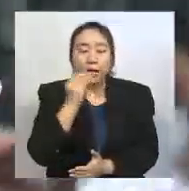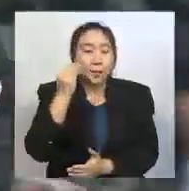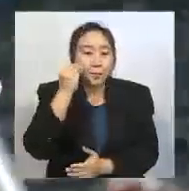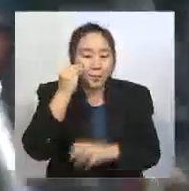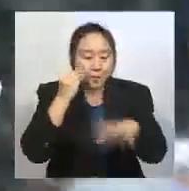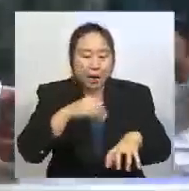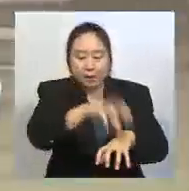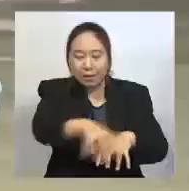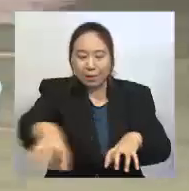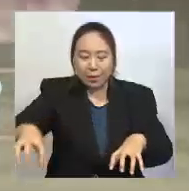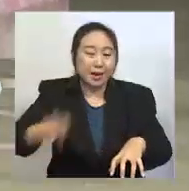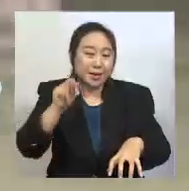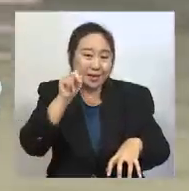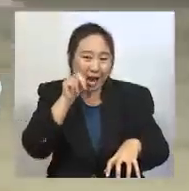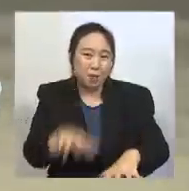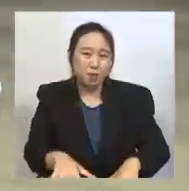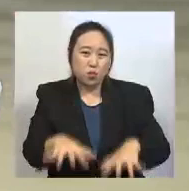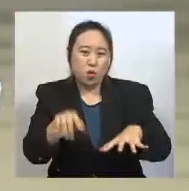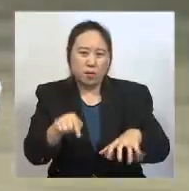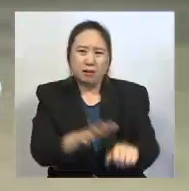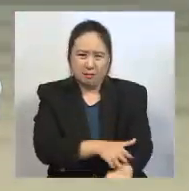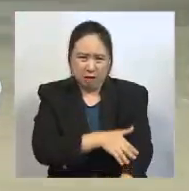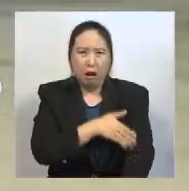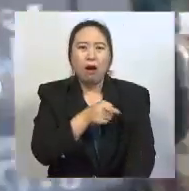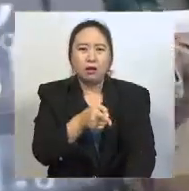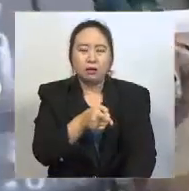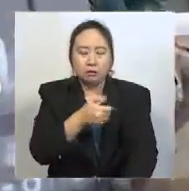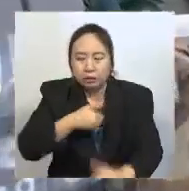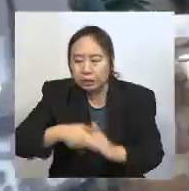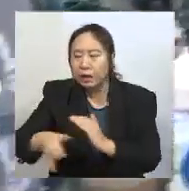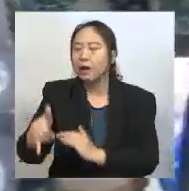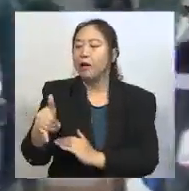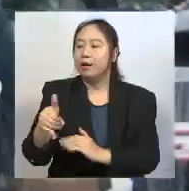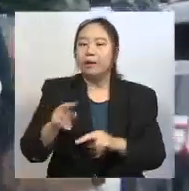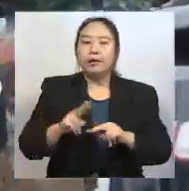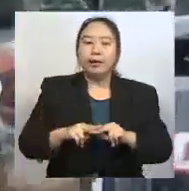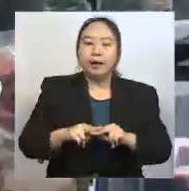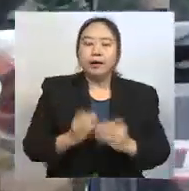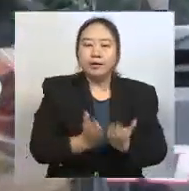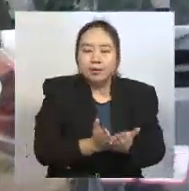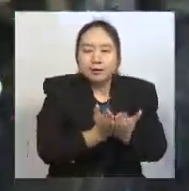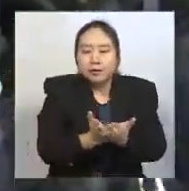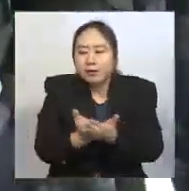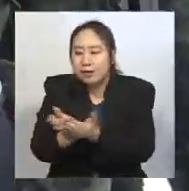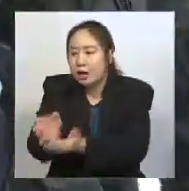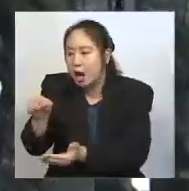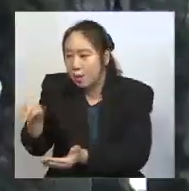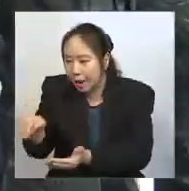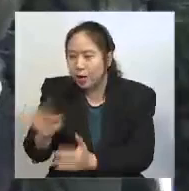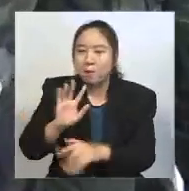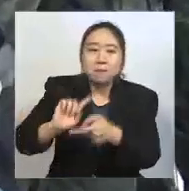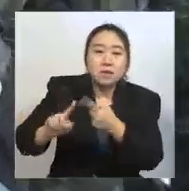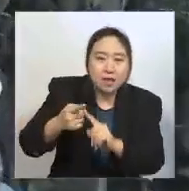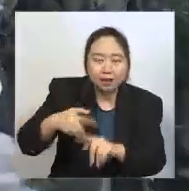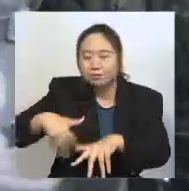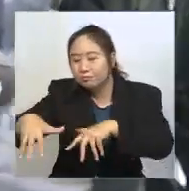เป็นพื้นที่น้ำขังนานๆก็ออกมาพบปะด้วยนะครับมานั่งเรือออกมาที่พักพิงผู้ประสบภัยเพื่อมาพ